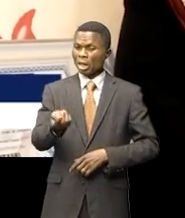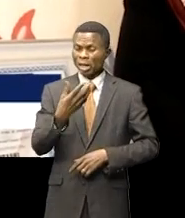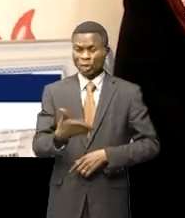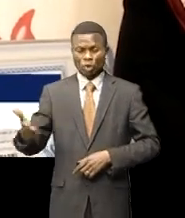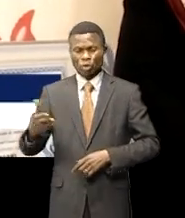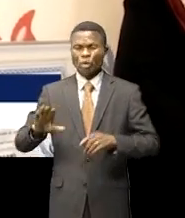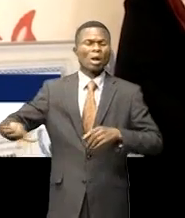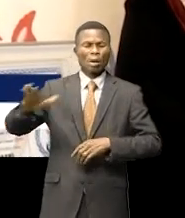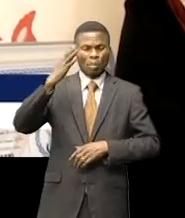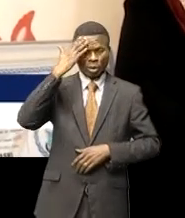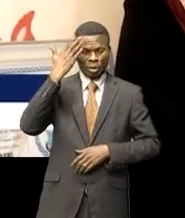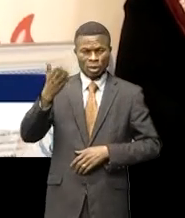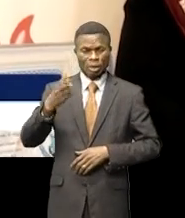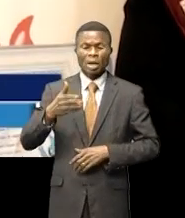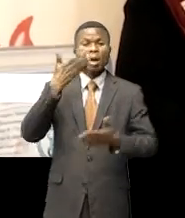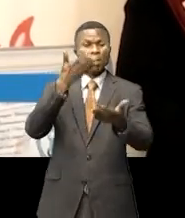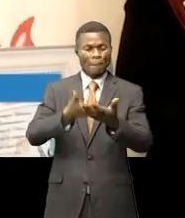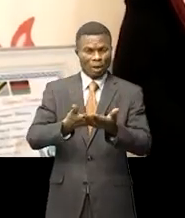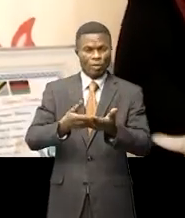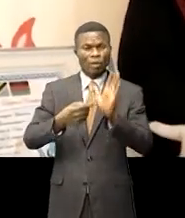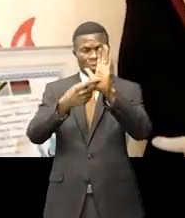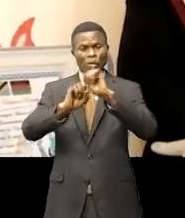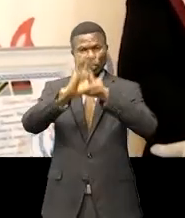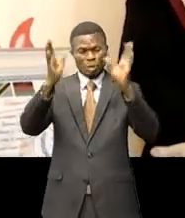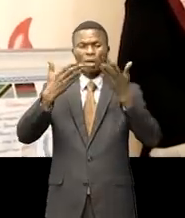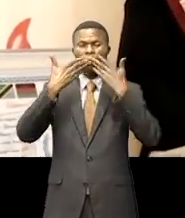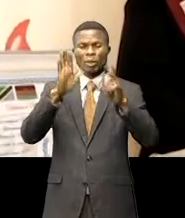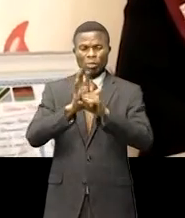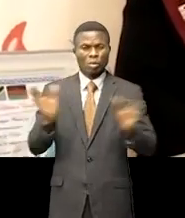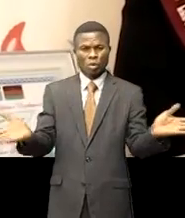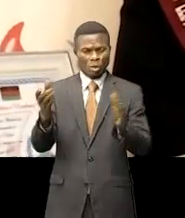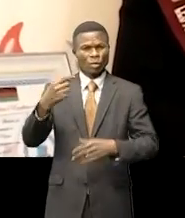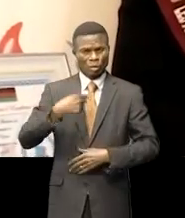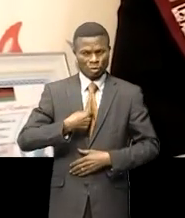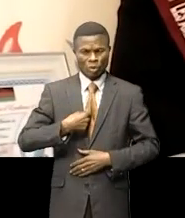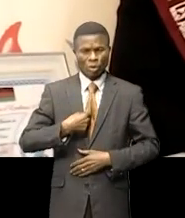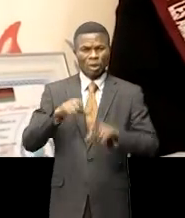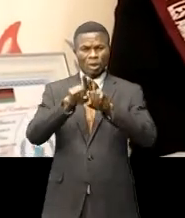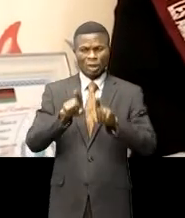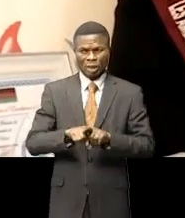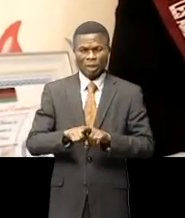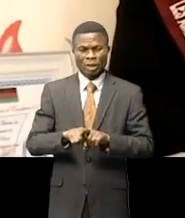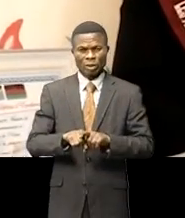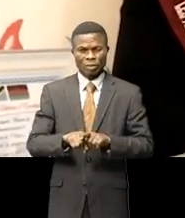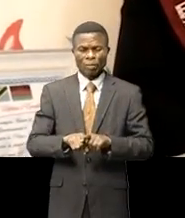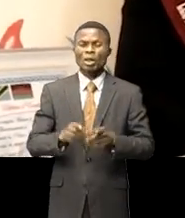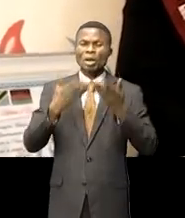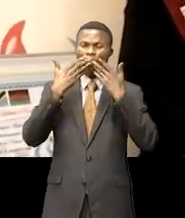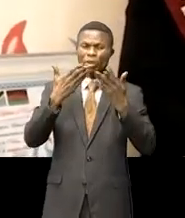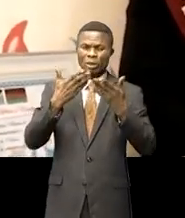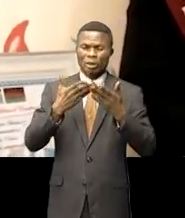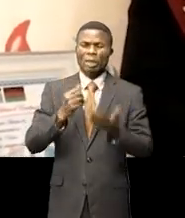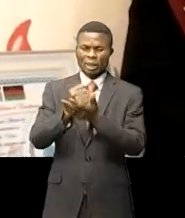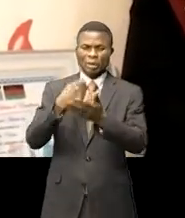Les preuves ne sont pas à témoigner. Donc, merci beaucoup pour votre encouragement et un coup de pouce pour